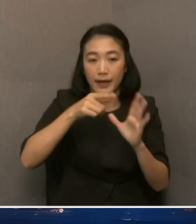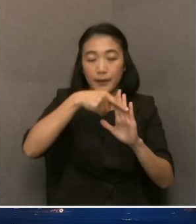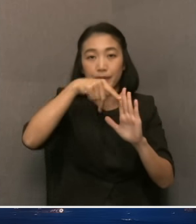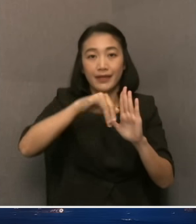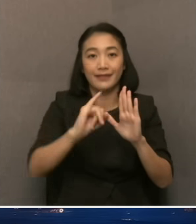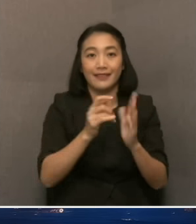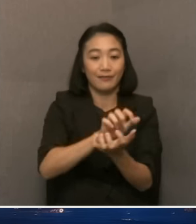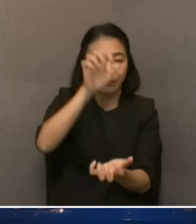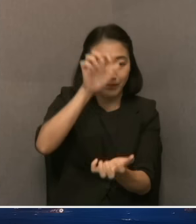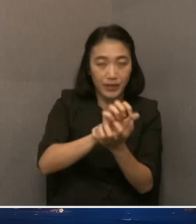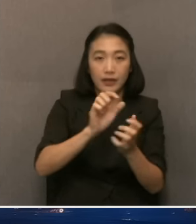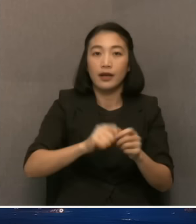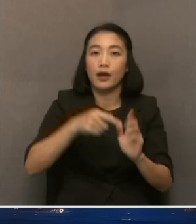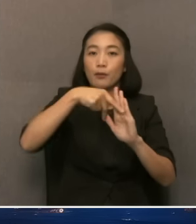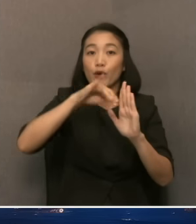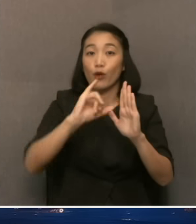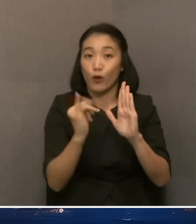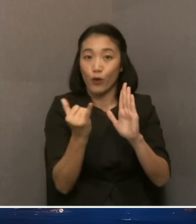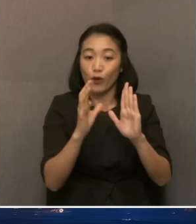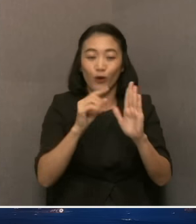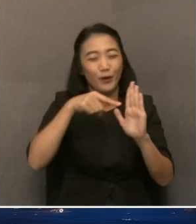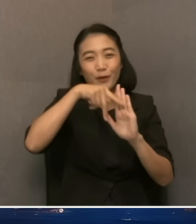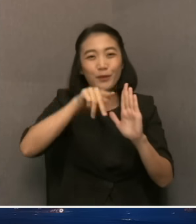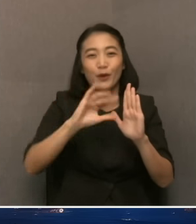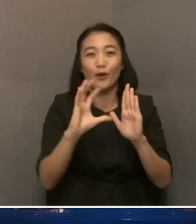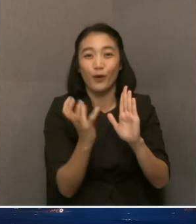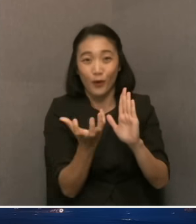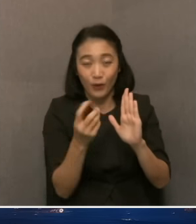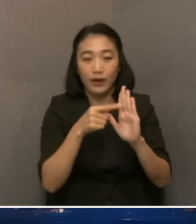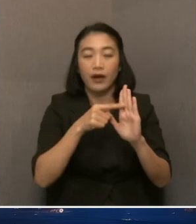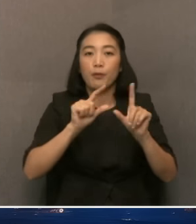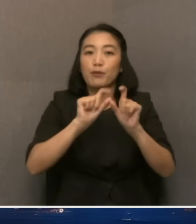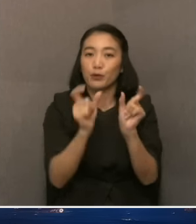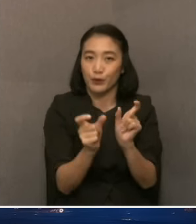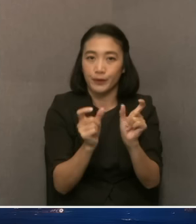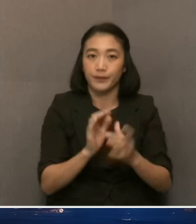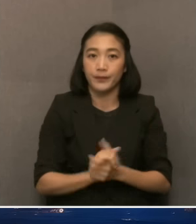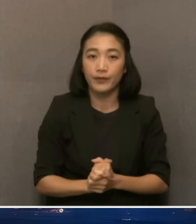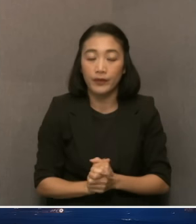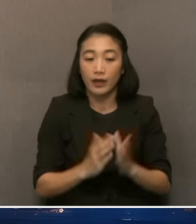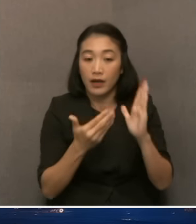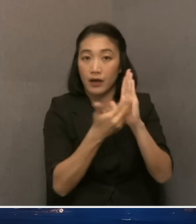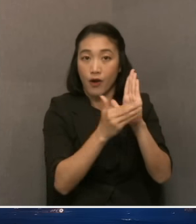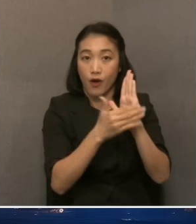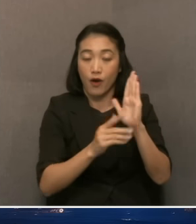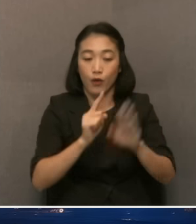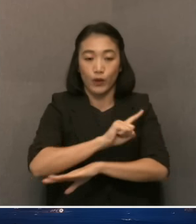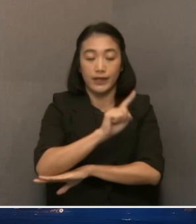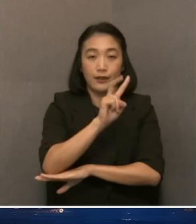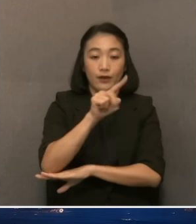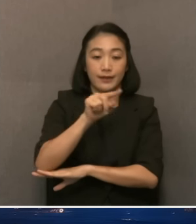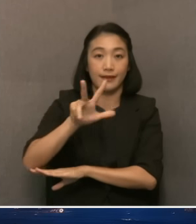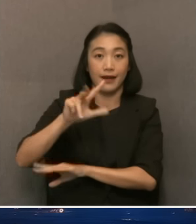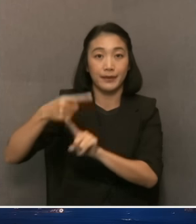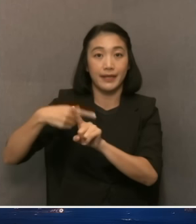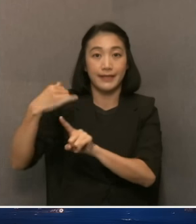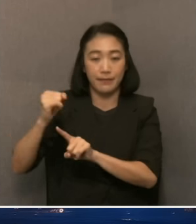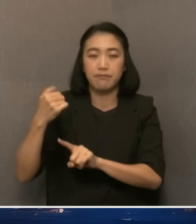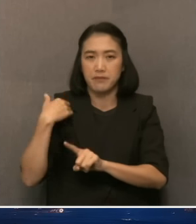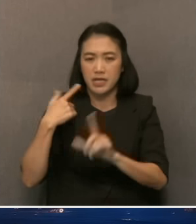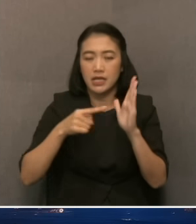เพชรบูรณ์ค่ะในขณะที่ภาคตะวันออกเฉียงเหนือค่ะช่วงวันที่ 2และ 3ตุลาคมจะเกิดผลกระทบที่จังหวัด